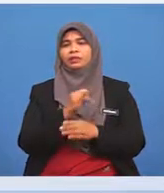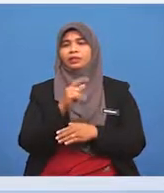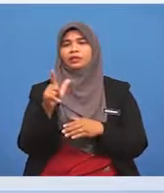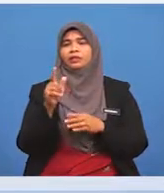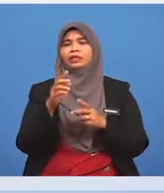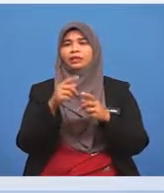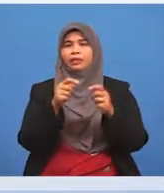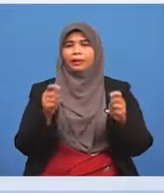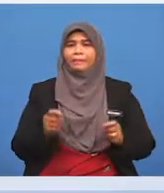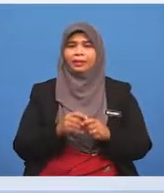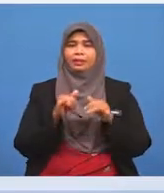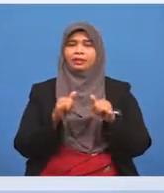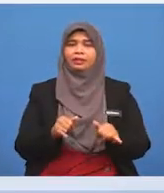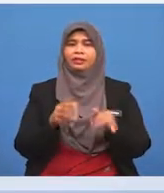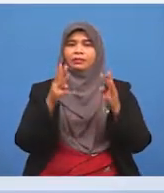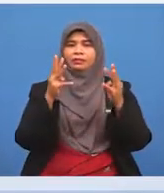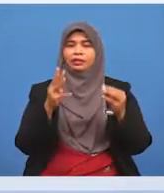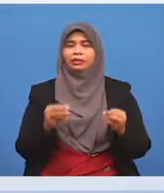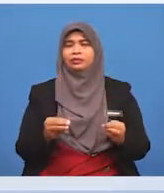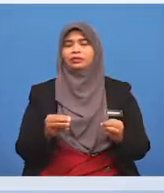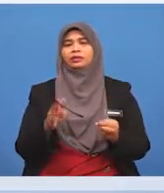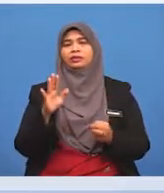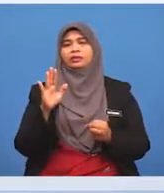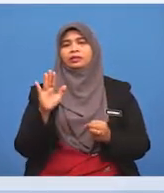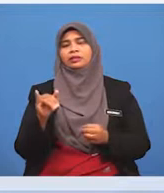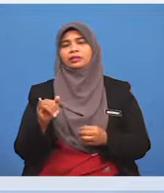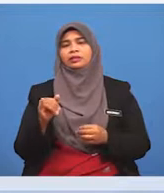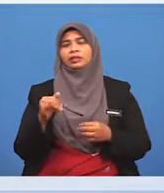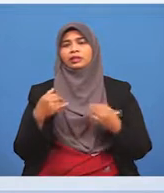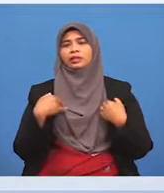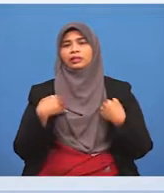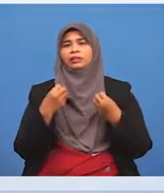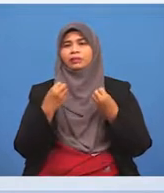keperluan manusia agar terus mensyukuri nikmat tersebut.